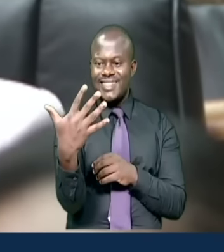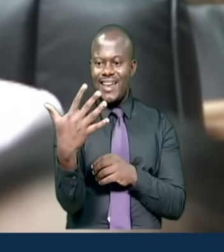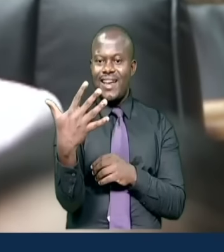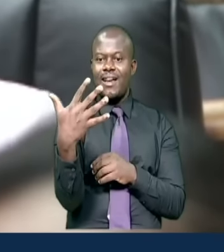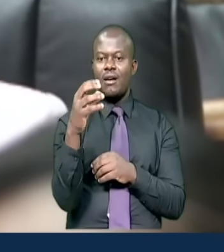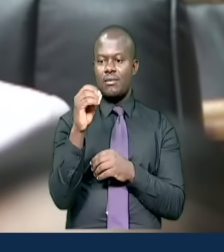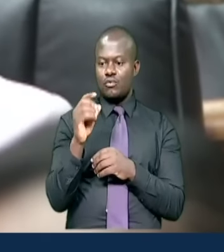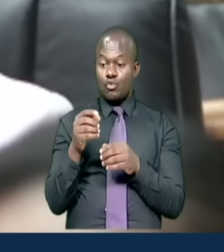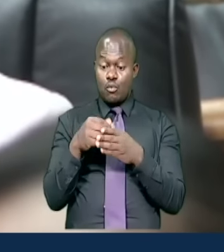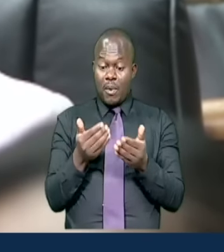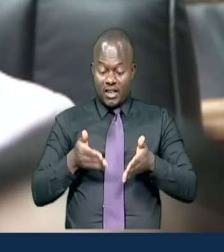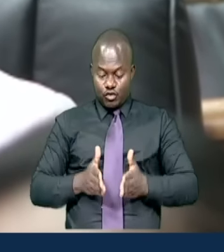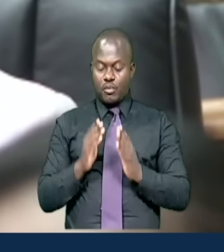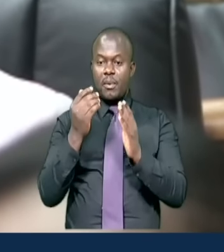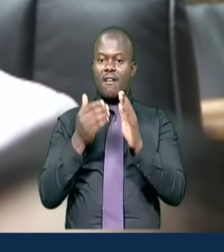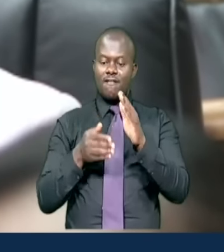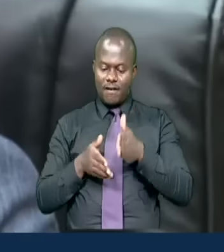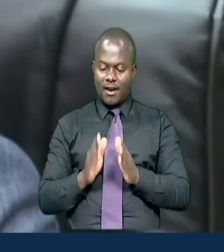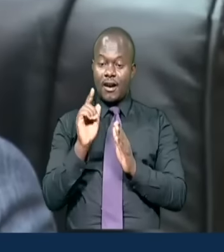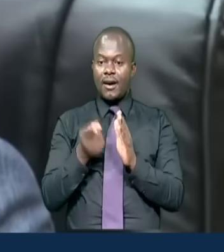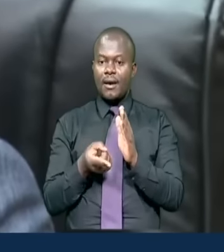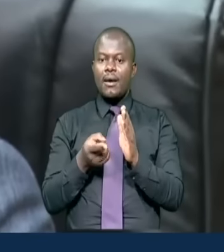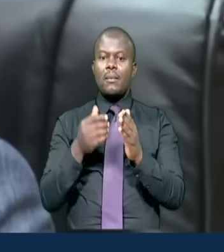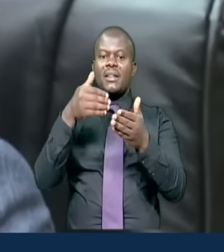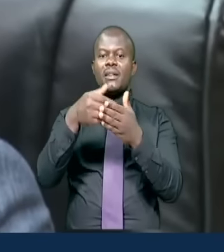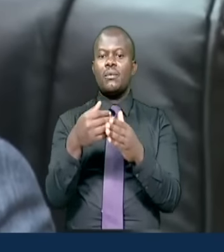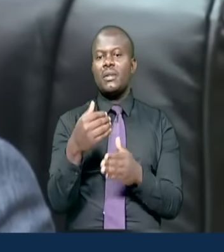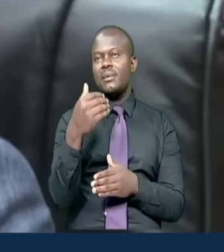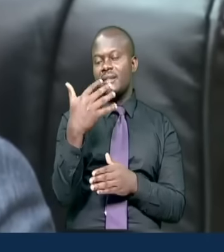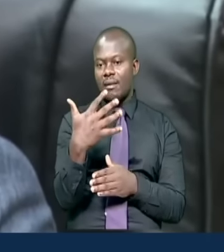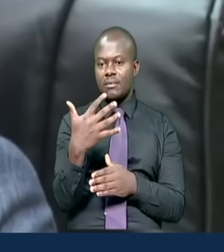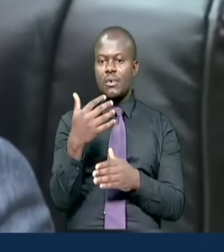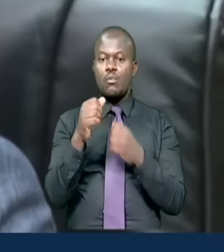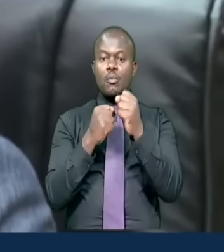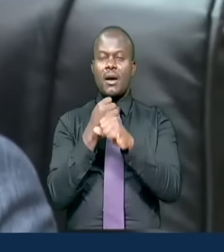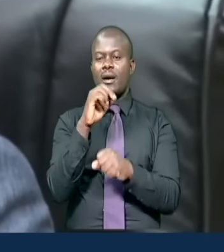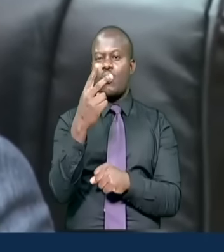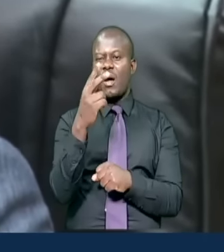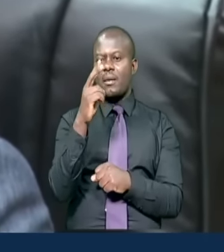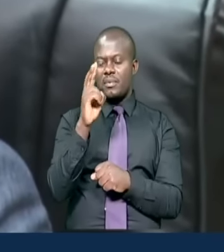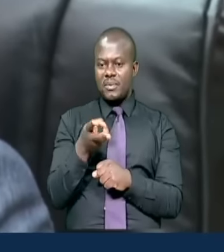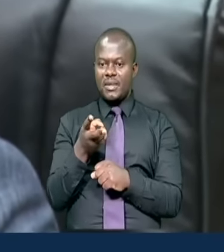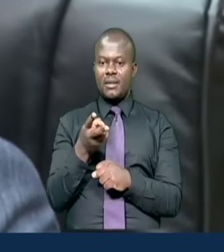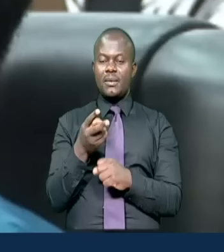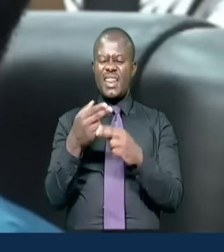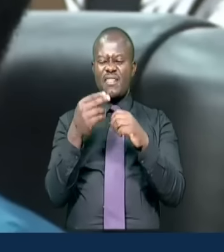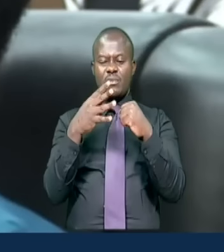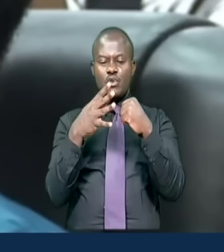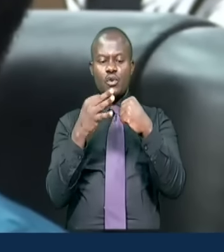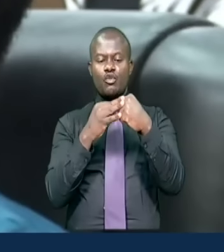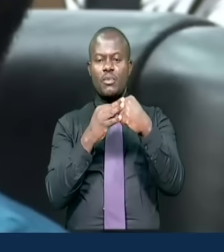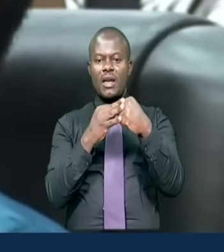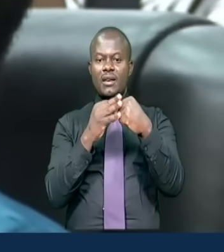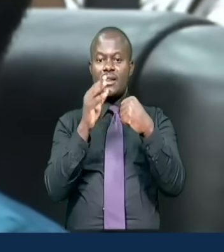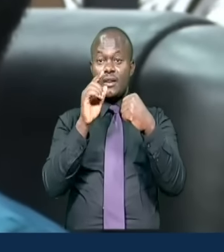1000 bavukaga ugera kuri 45. Mu mwaka w'2000 u Rwanda rwari ku gipimo cya 48 kwijana by'abana